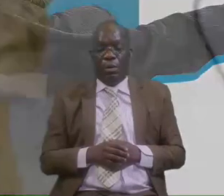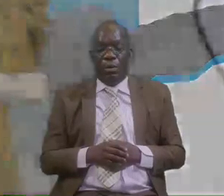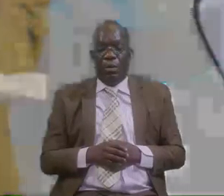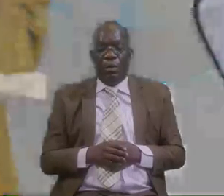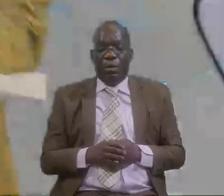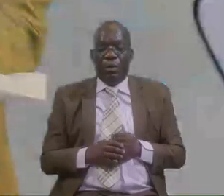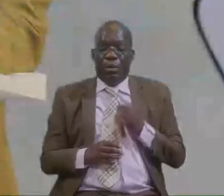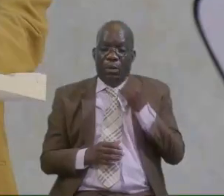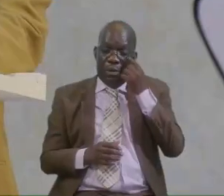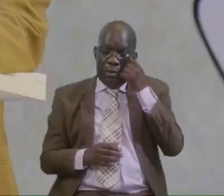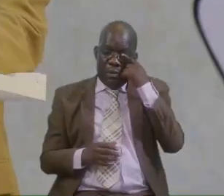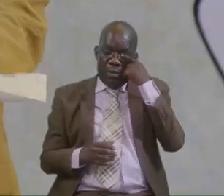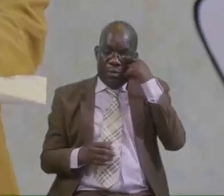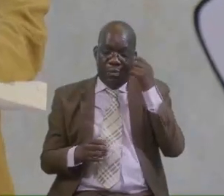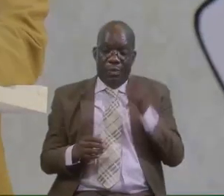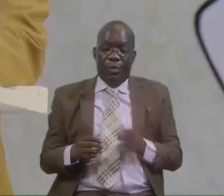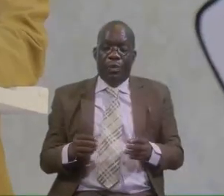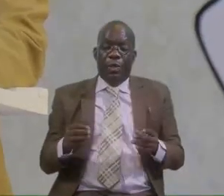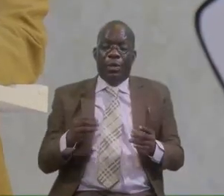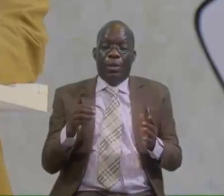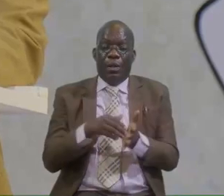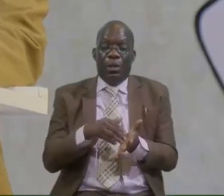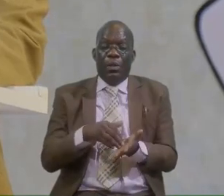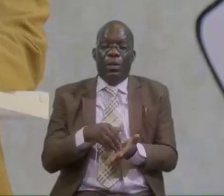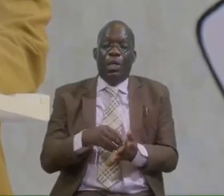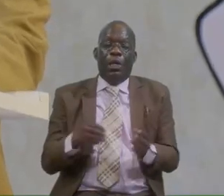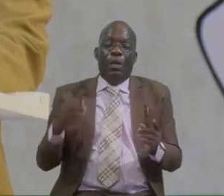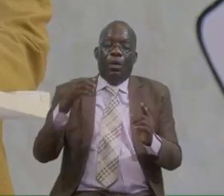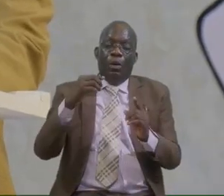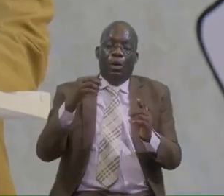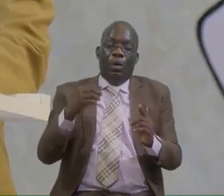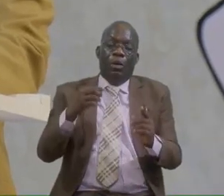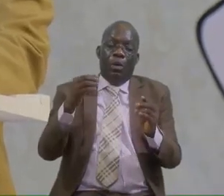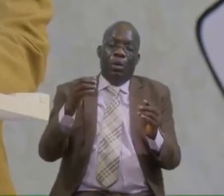234 91 54 44 92 63. Une fois encore, plus